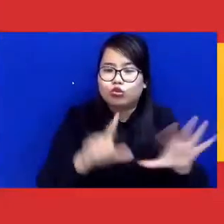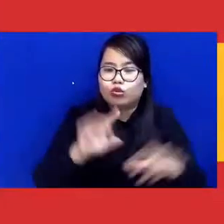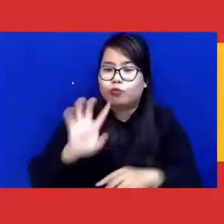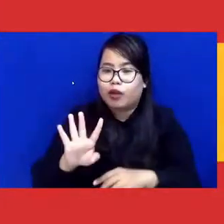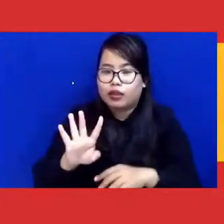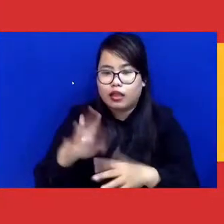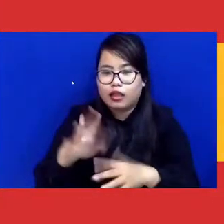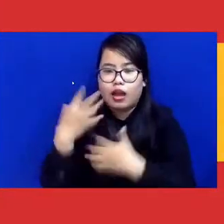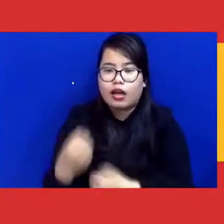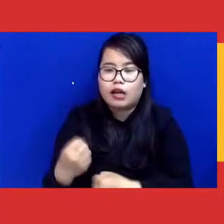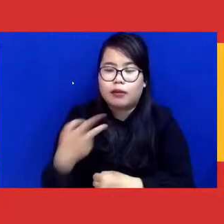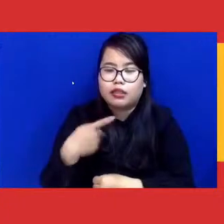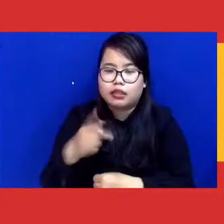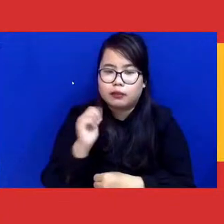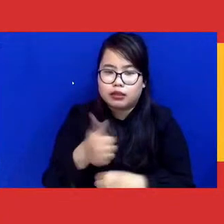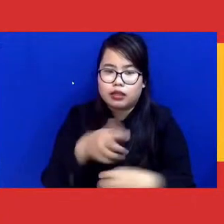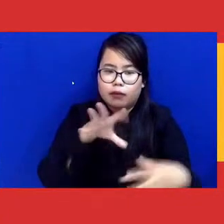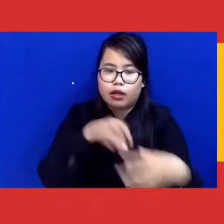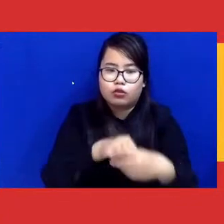sudah masuk di pada